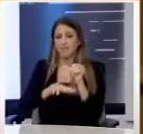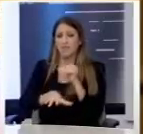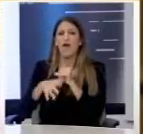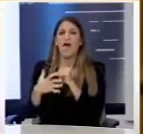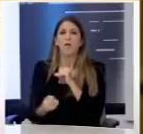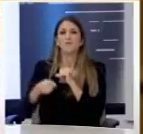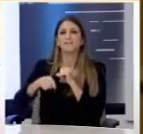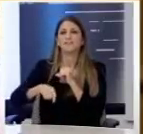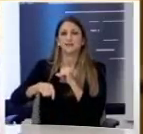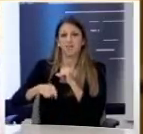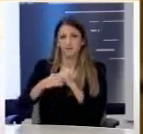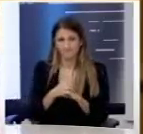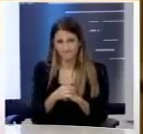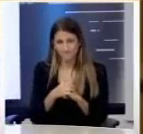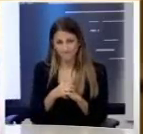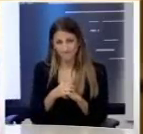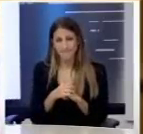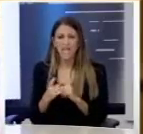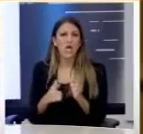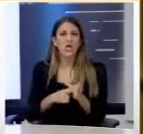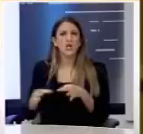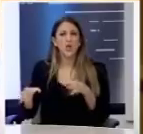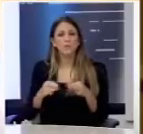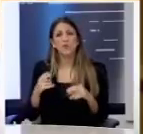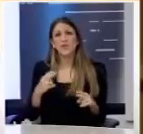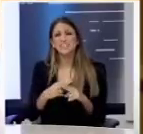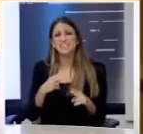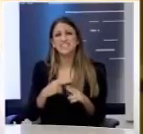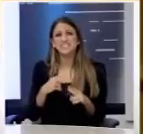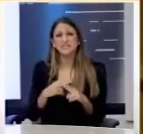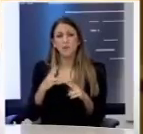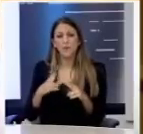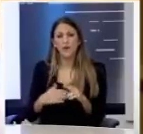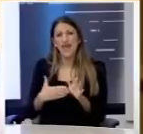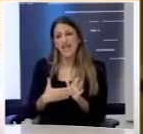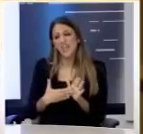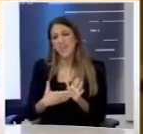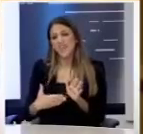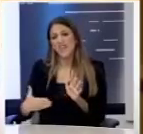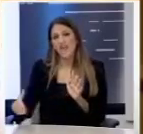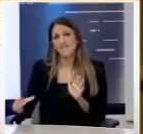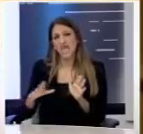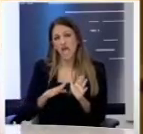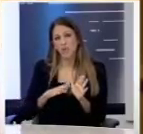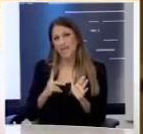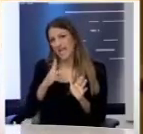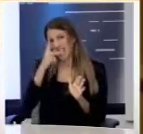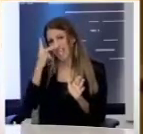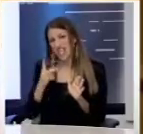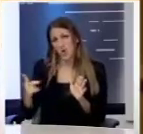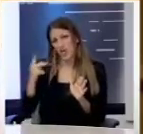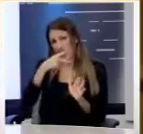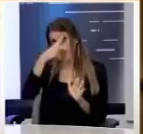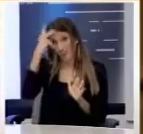πράγματα. Επί της αρχής ένα νομοσχέδιο κρίσιμο για τη διεύρυνση των ατομικών και κοινωνικών δικαιωμάτων,